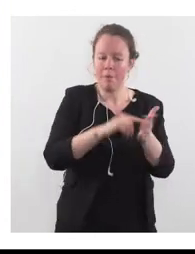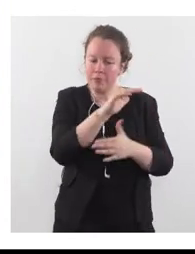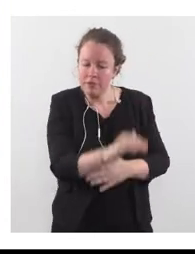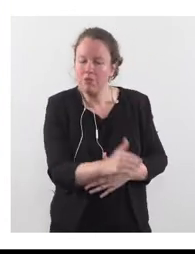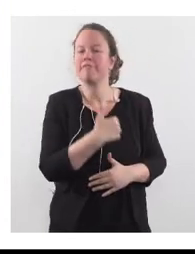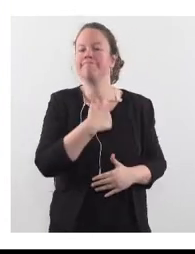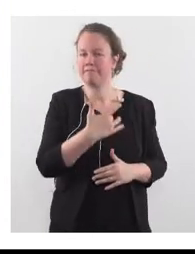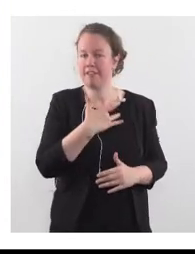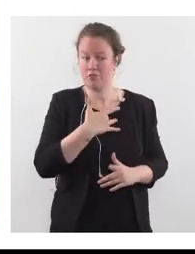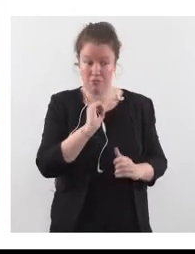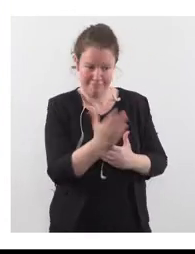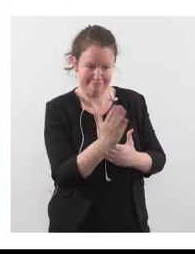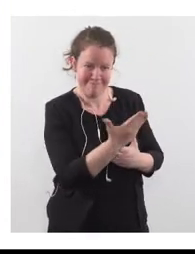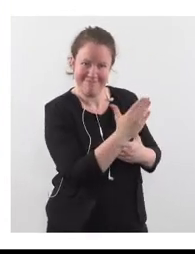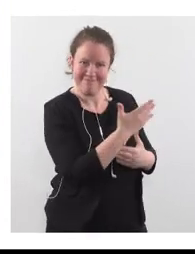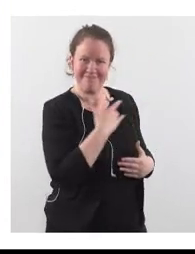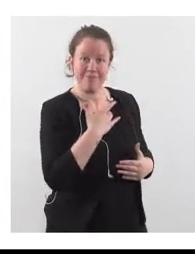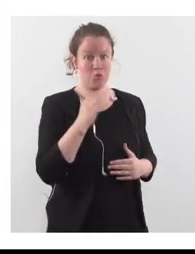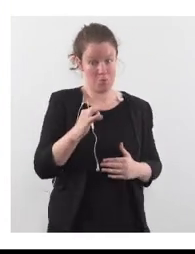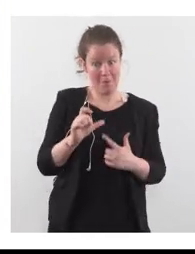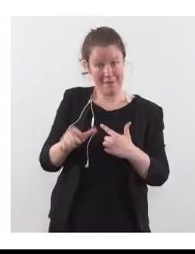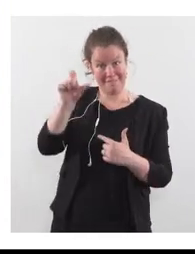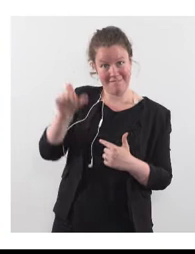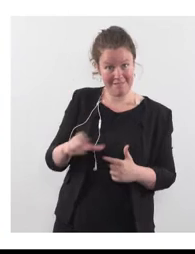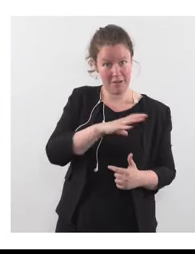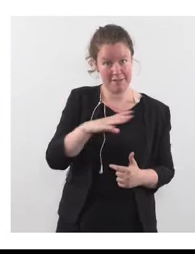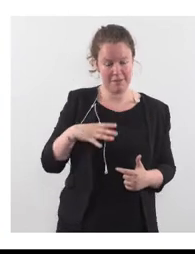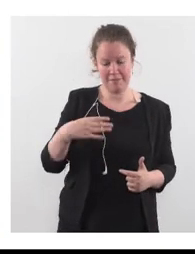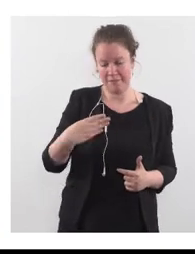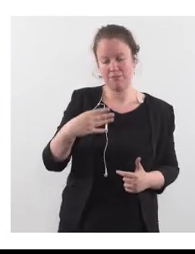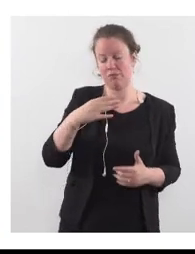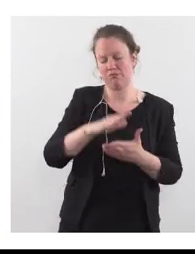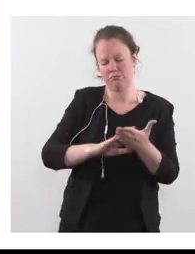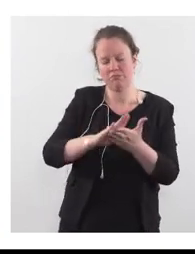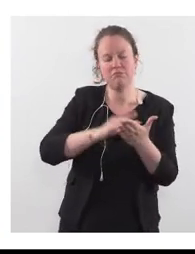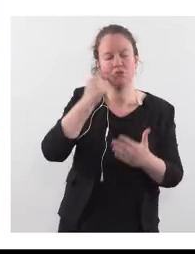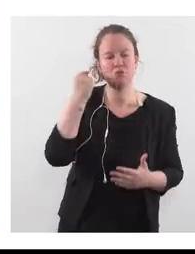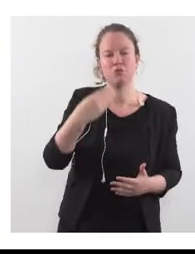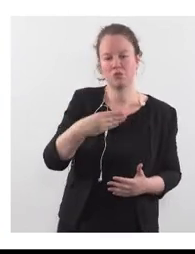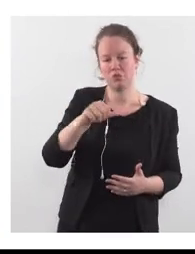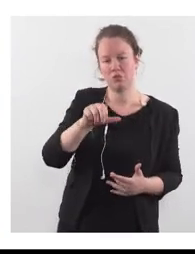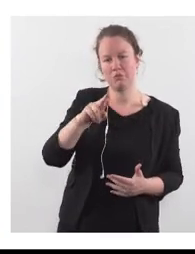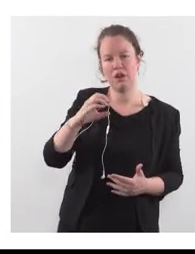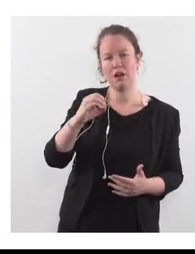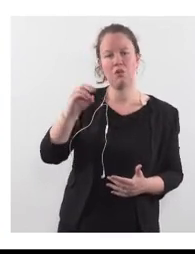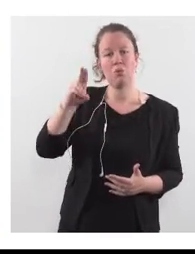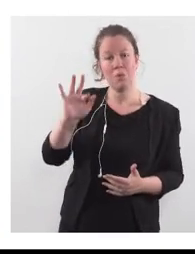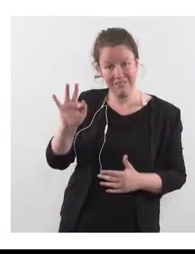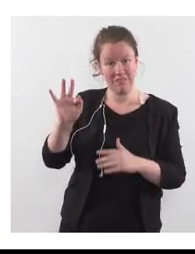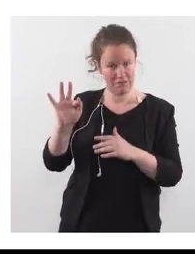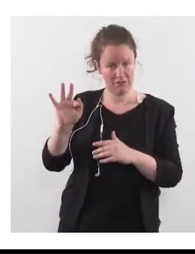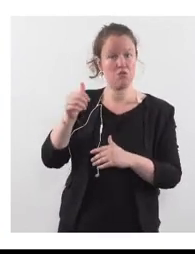bénéficions au début de cette session du témoignage de Fida Marouf. Il évoquera son parcours devant les juridictions irlandaises,